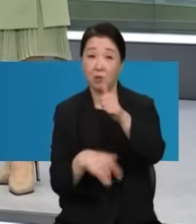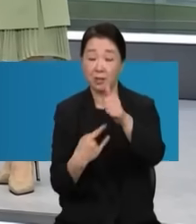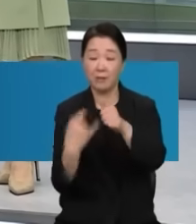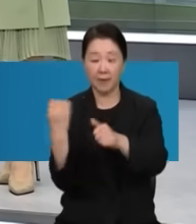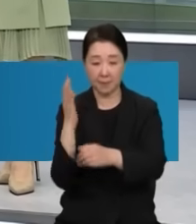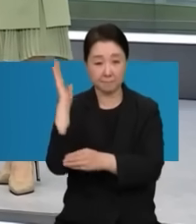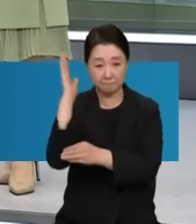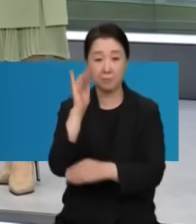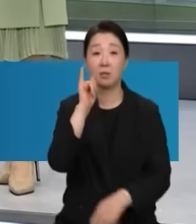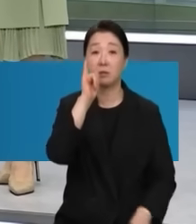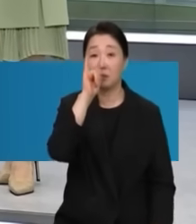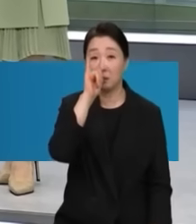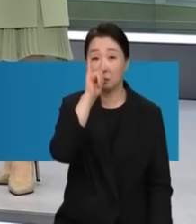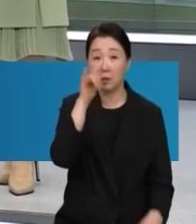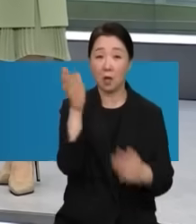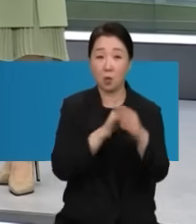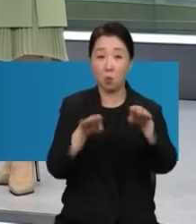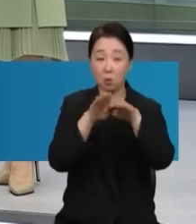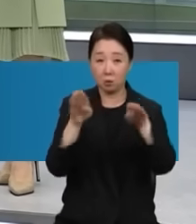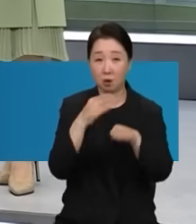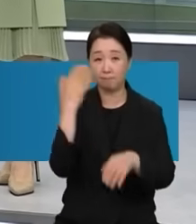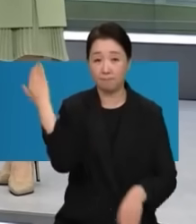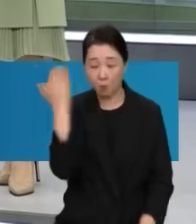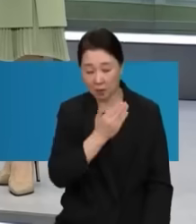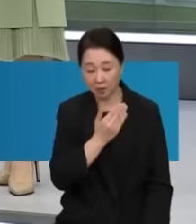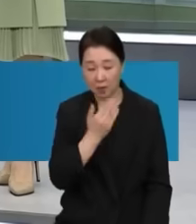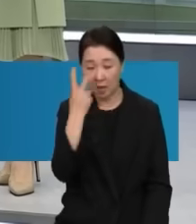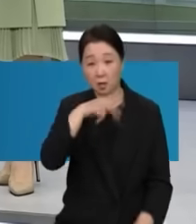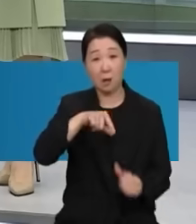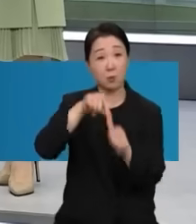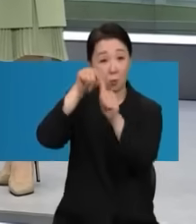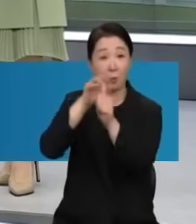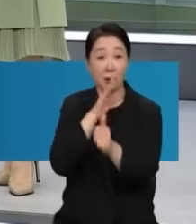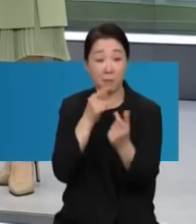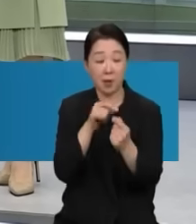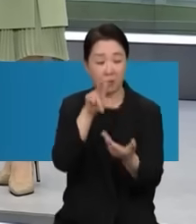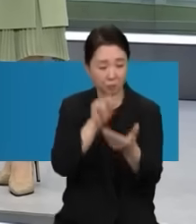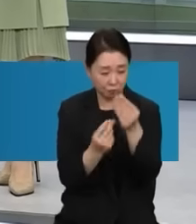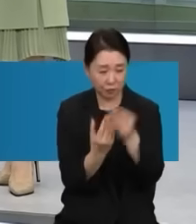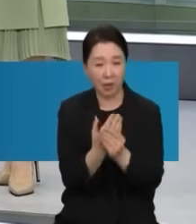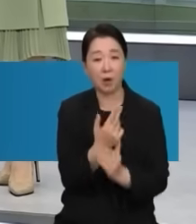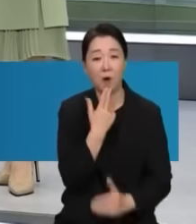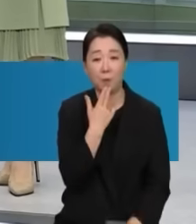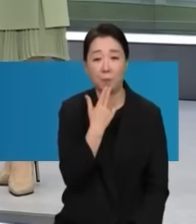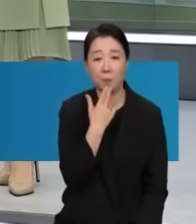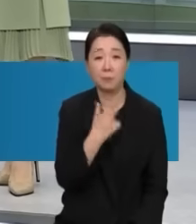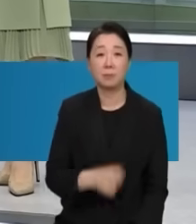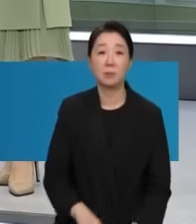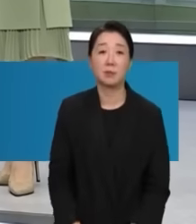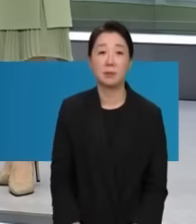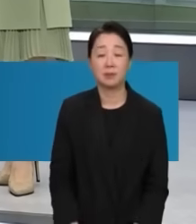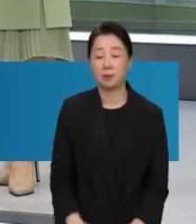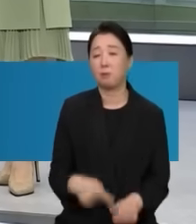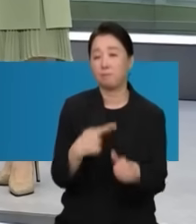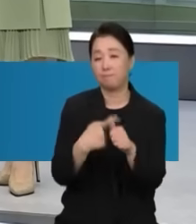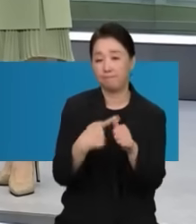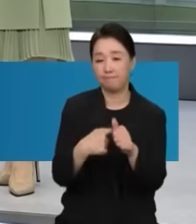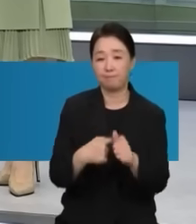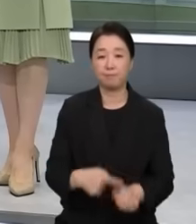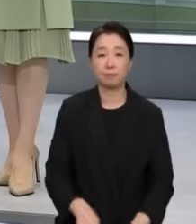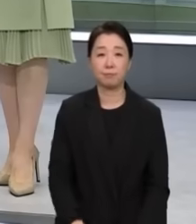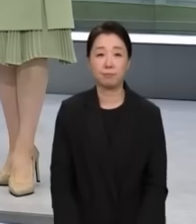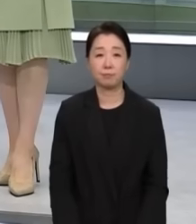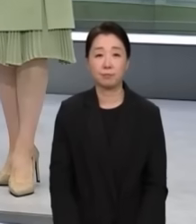입을 열었습니다. 공정하고 투명하게 감독을 뽑았다면 이런 문제는 일어나지 않았을 것이라며 쓴소리를